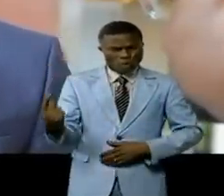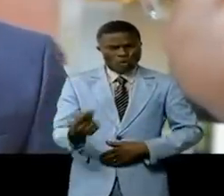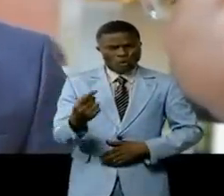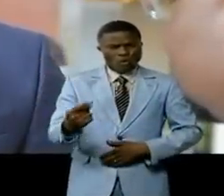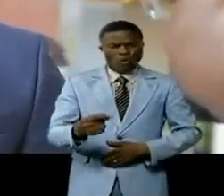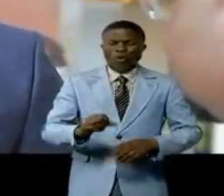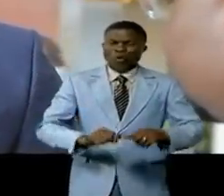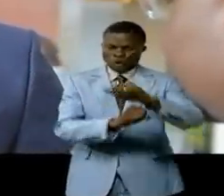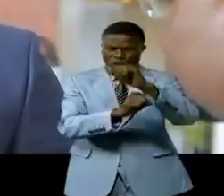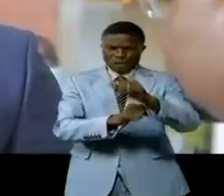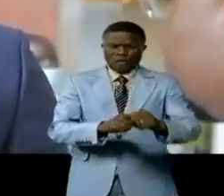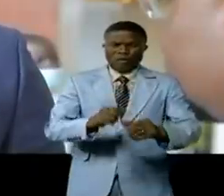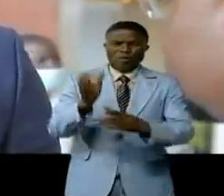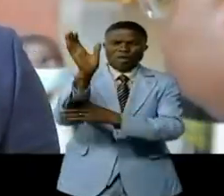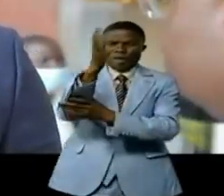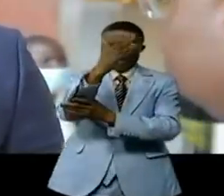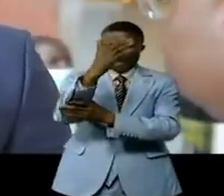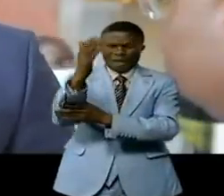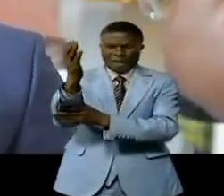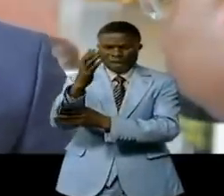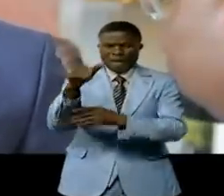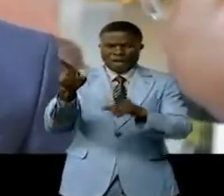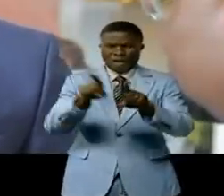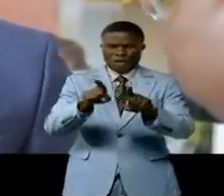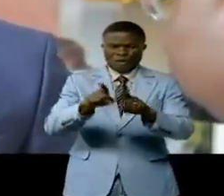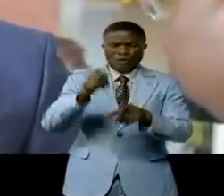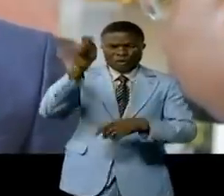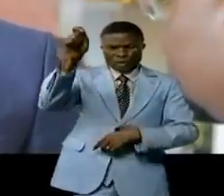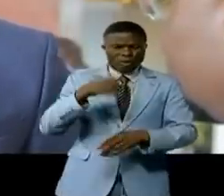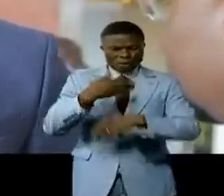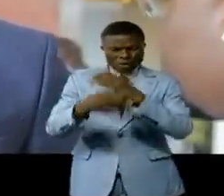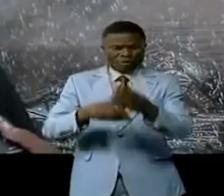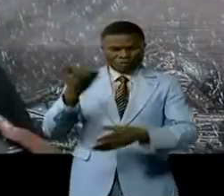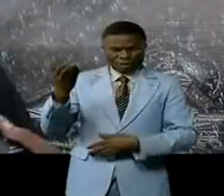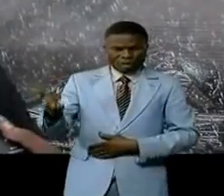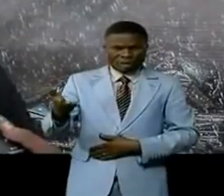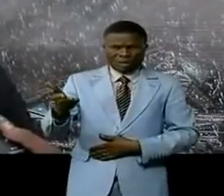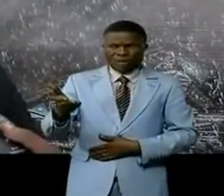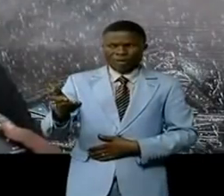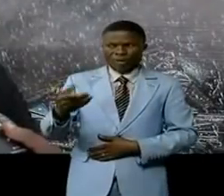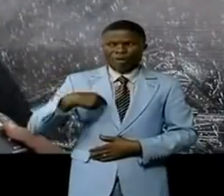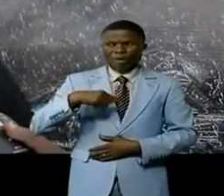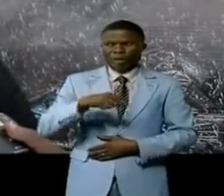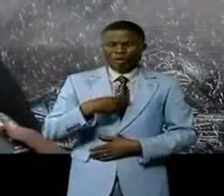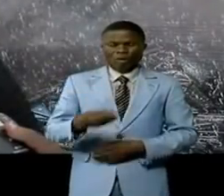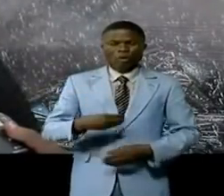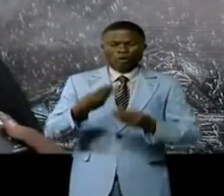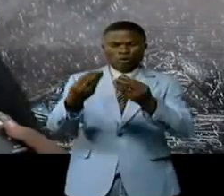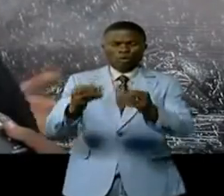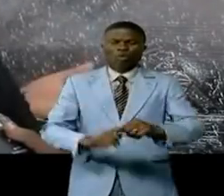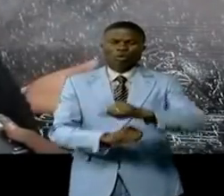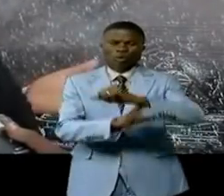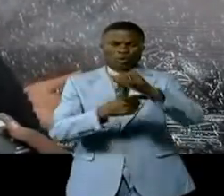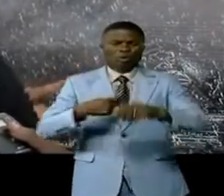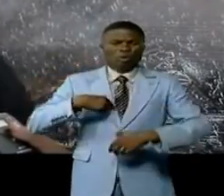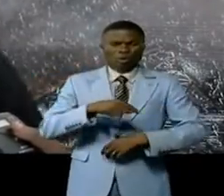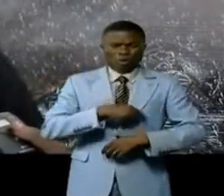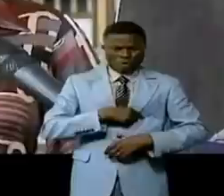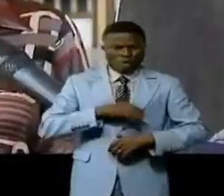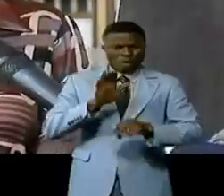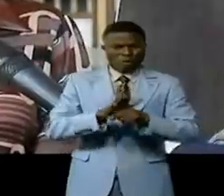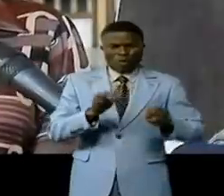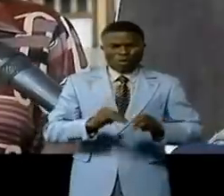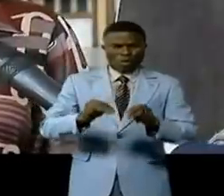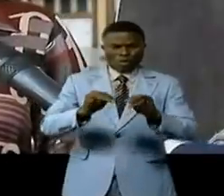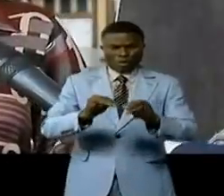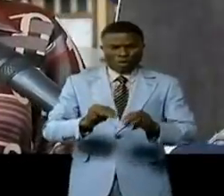rester derrière notre drapeau comme nos FRDC sont en train de le faire. Nous allons apporter notre soutien d'une manière ou d'une autre.